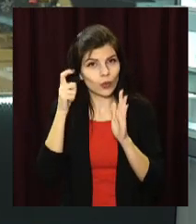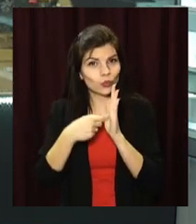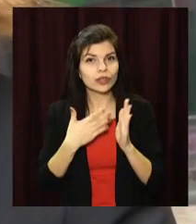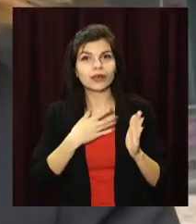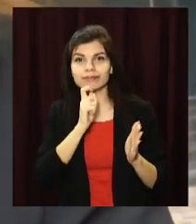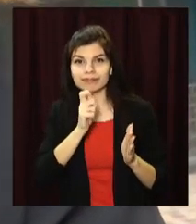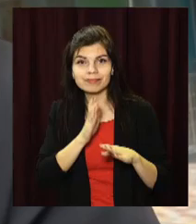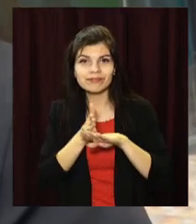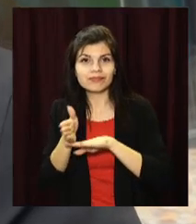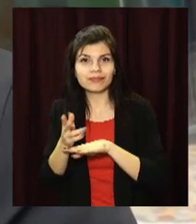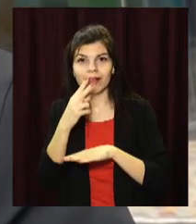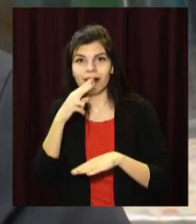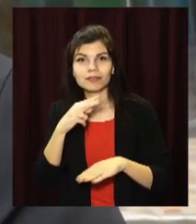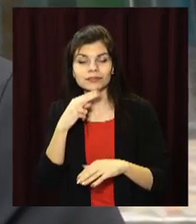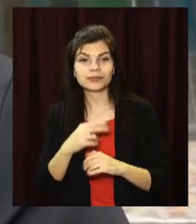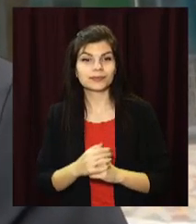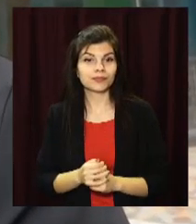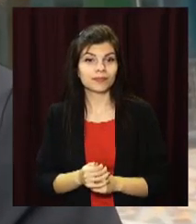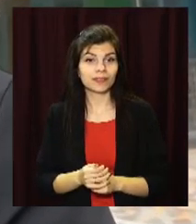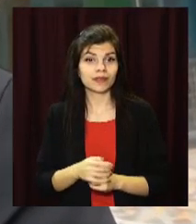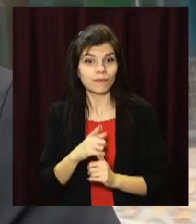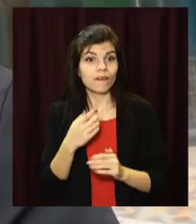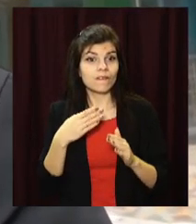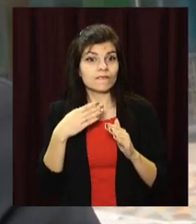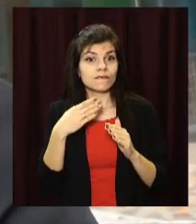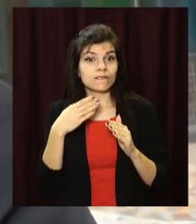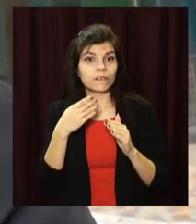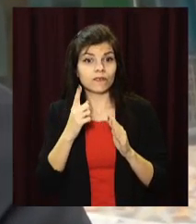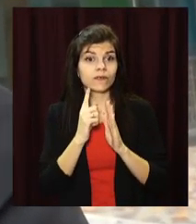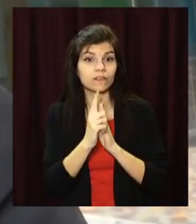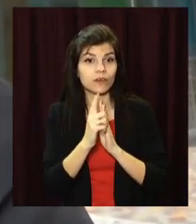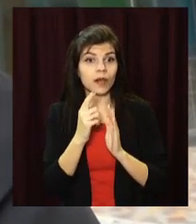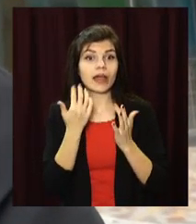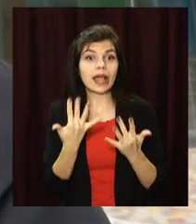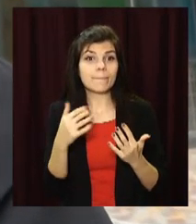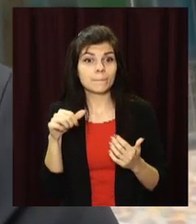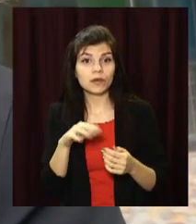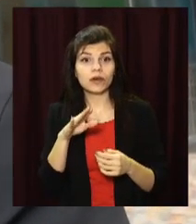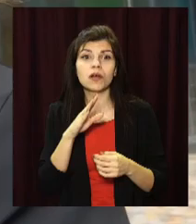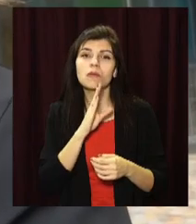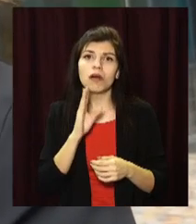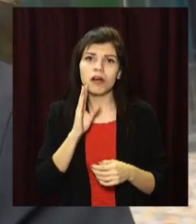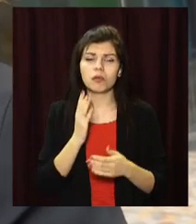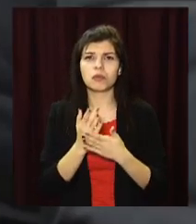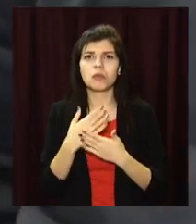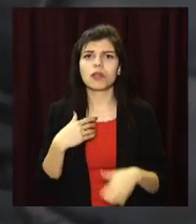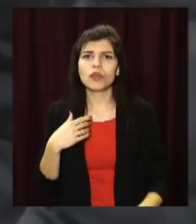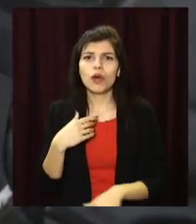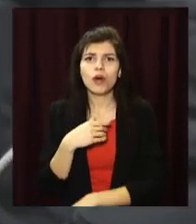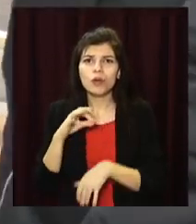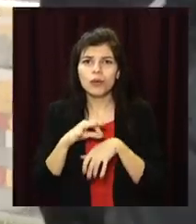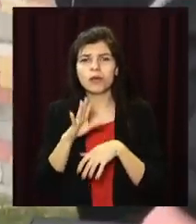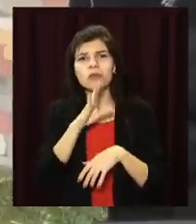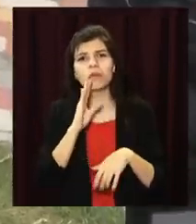Дмитрашко. Виходить пару минут і зразу каже: мама, в мене ножки болять, мама, мені больно. Марія